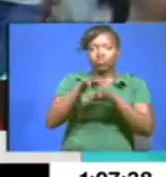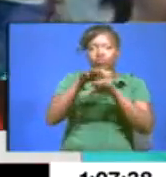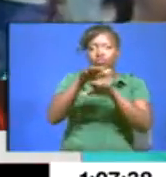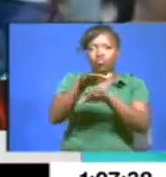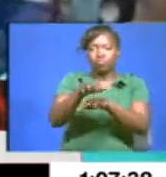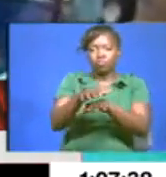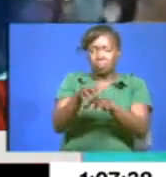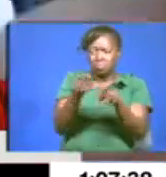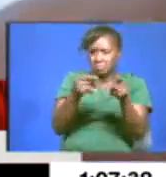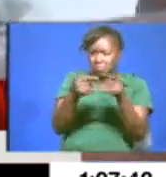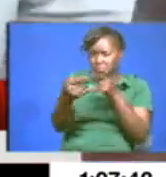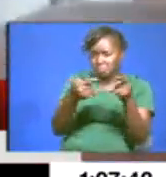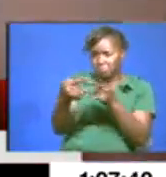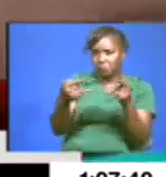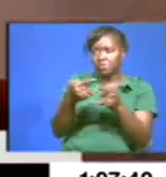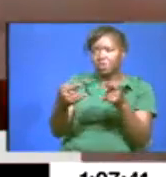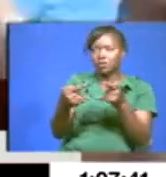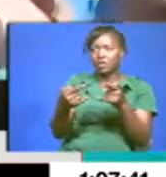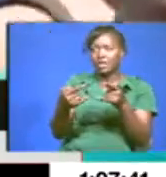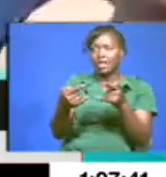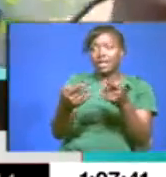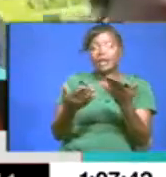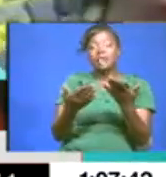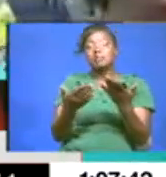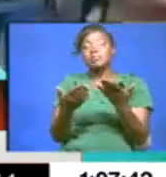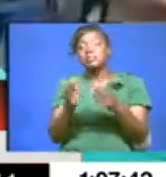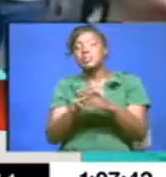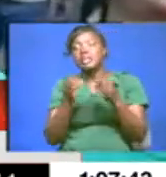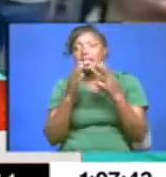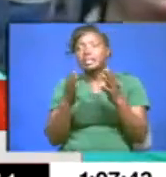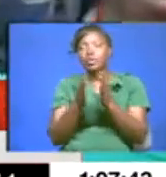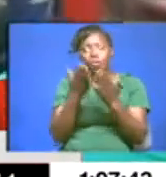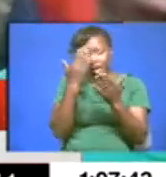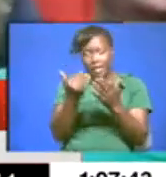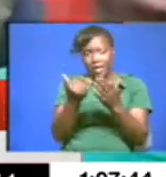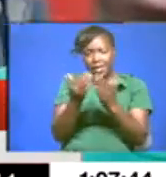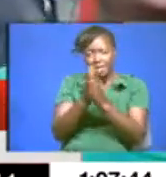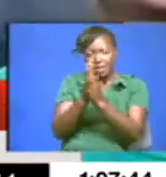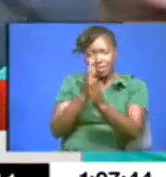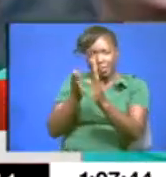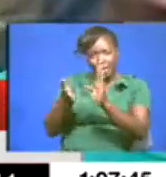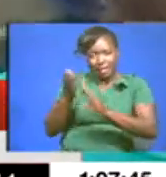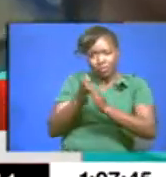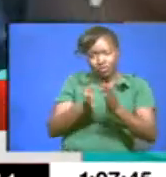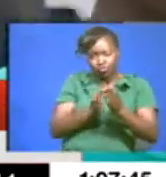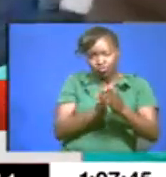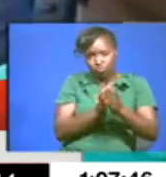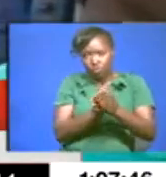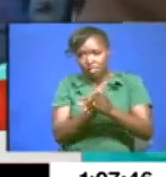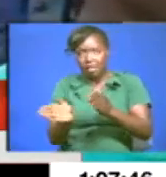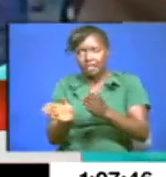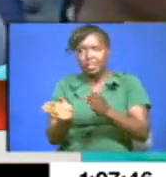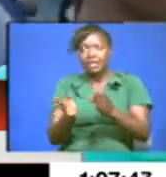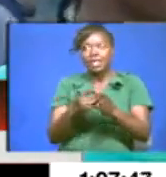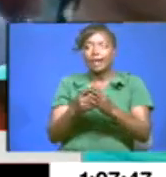kidogo, akaona huku kama pengine henge kuwa mzuri, mlake hiyo basi ingeshika mwendo zaidi. Ndiyo akaielekeza hapa, kidogo nikasikia basi kichwa